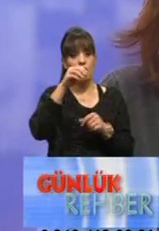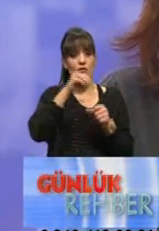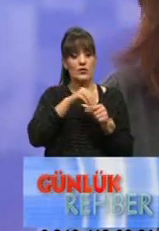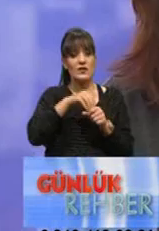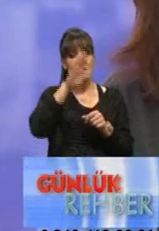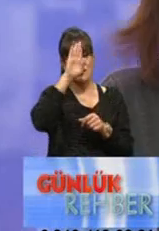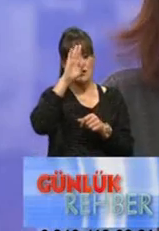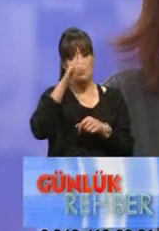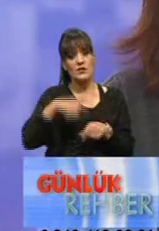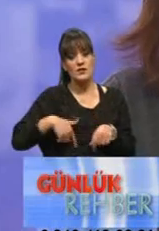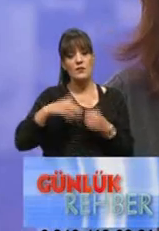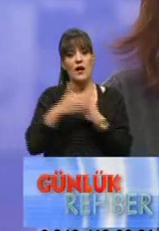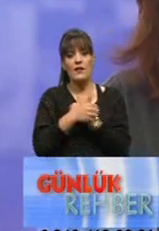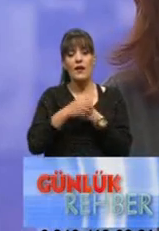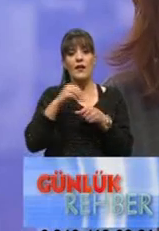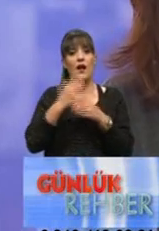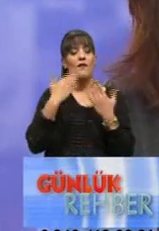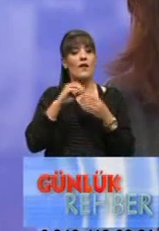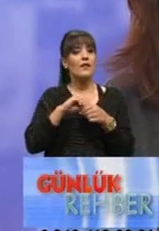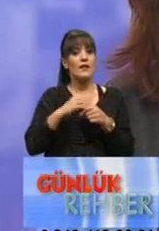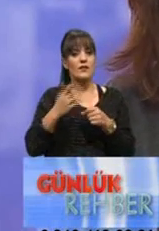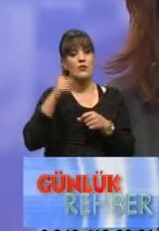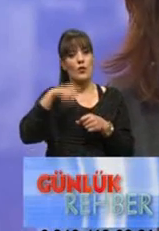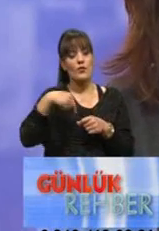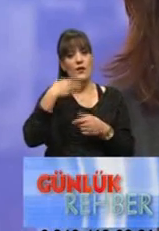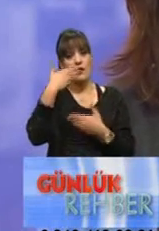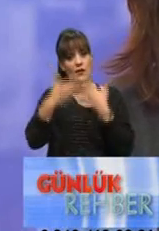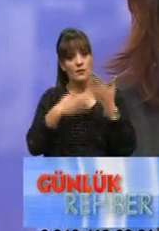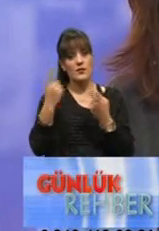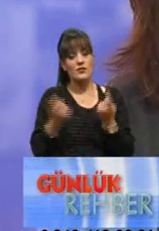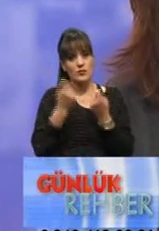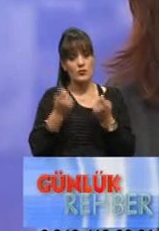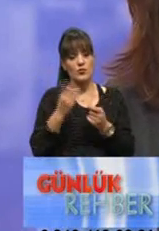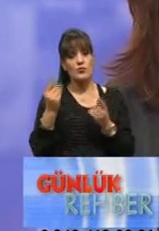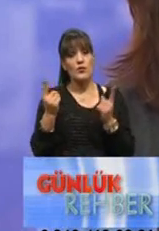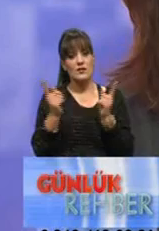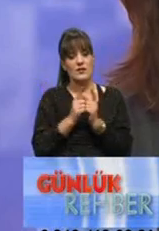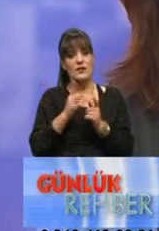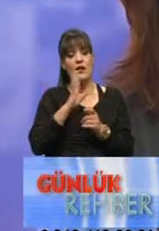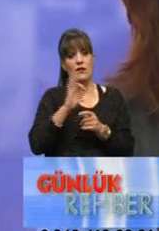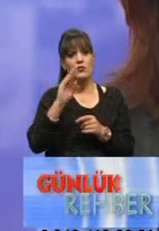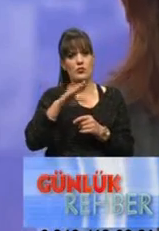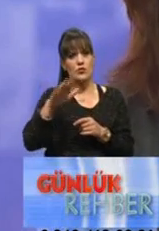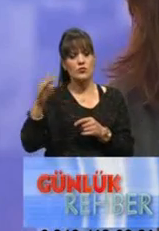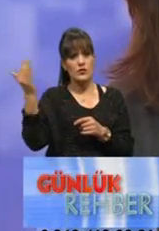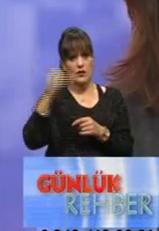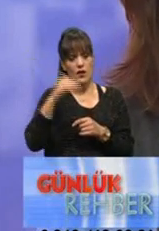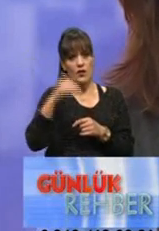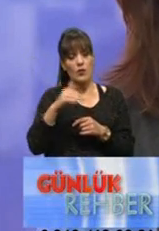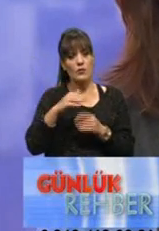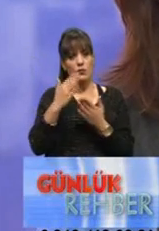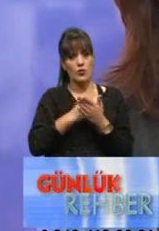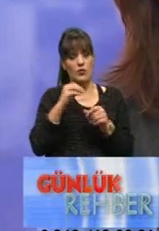de İstanbul'da, İzmir'de, Antalya'da hava nasıldır? Hı-hı. Onlara da değinmeye çalışıyoruz çok kısa. Harika. Çocuklar da geliyorlar mı programa? Bulmacamız